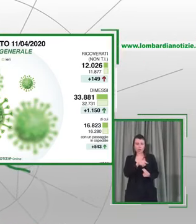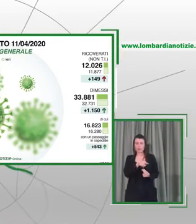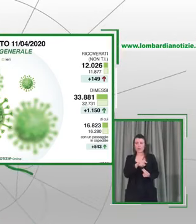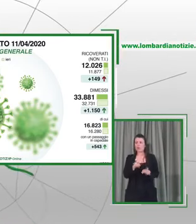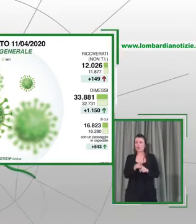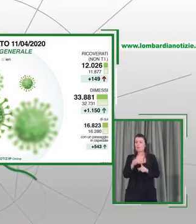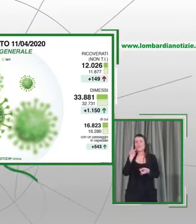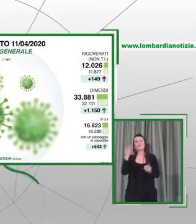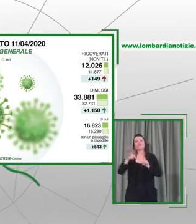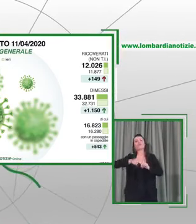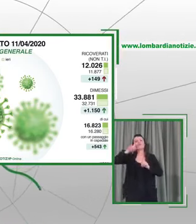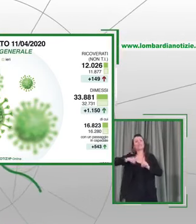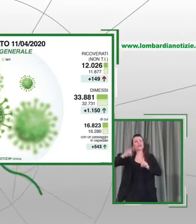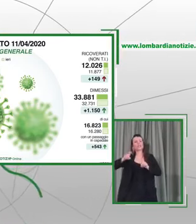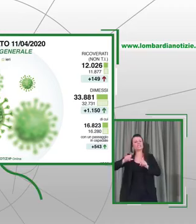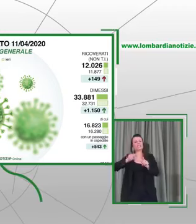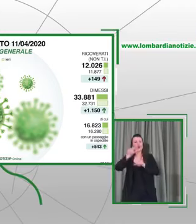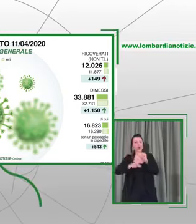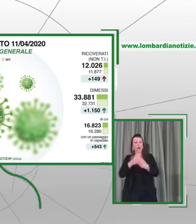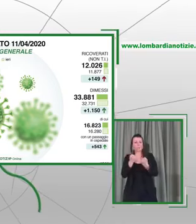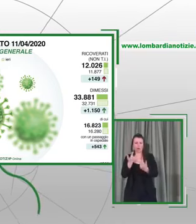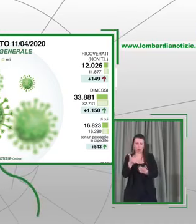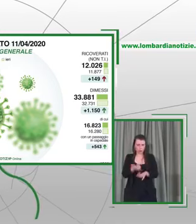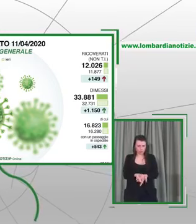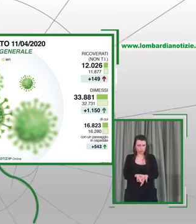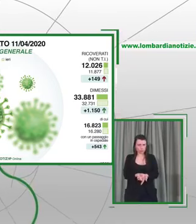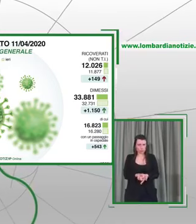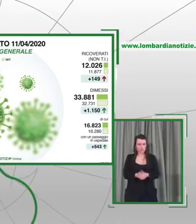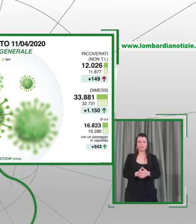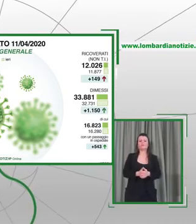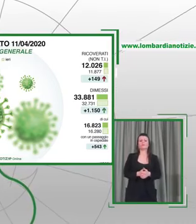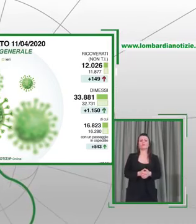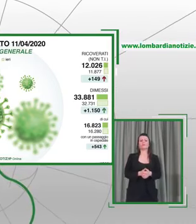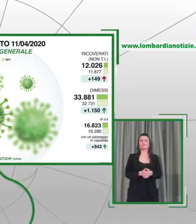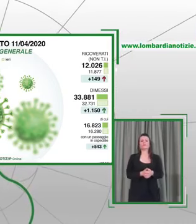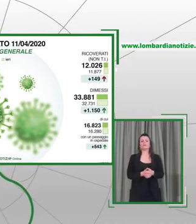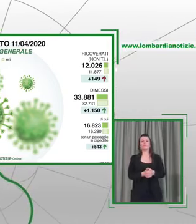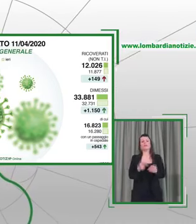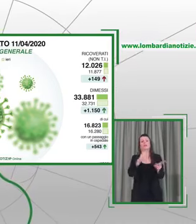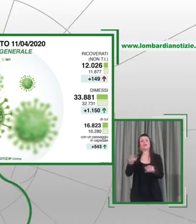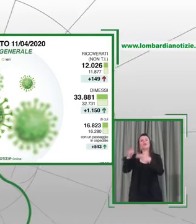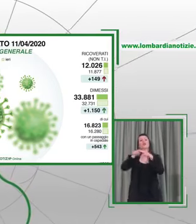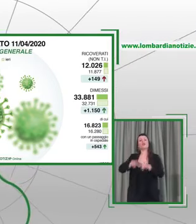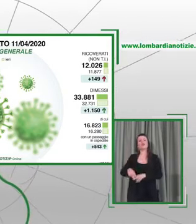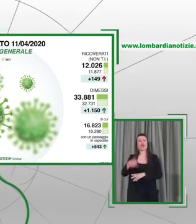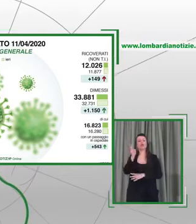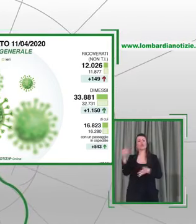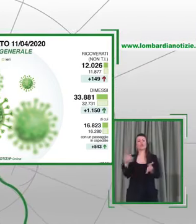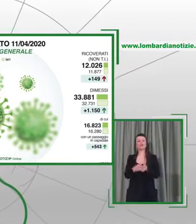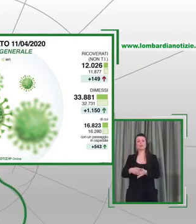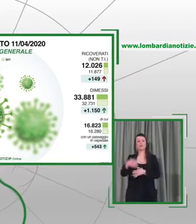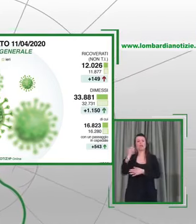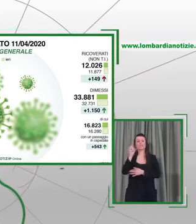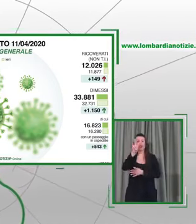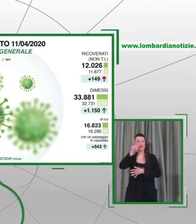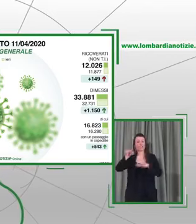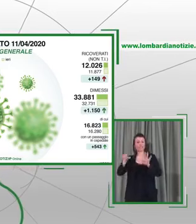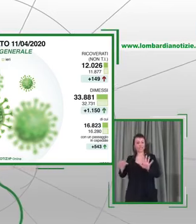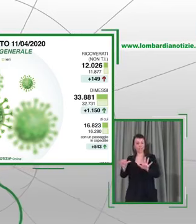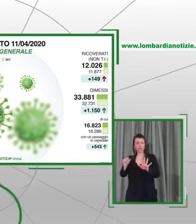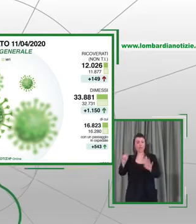statistico molto il i ricoverati 12.000 0 26 e più